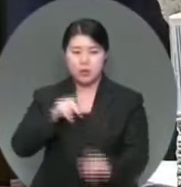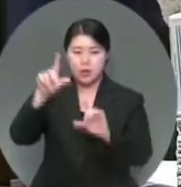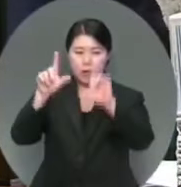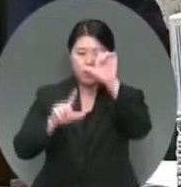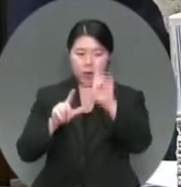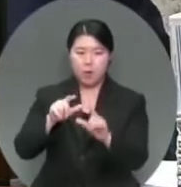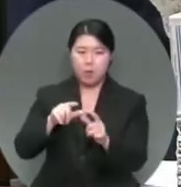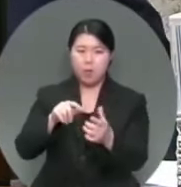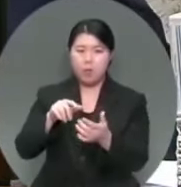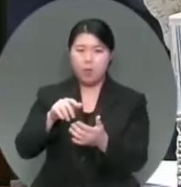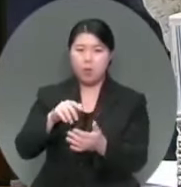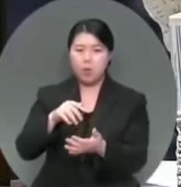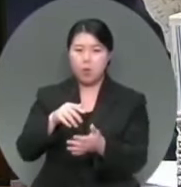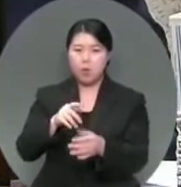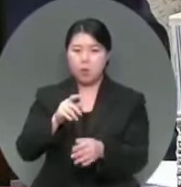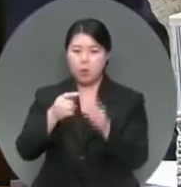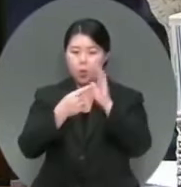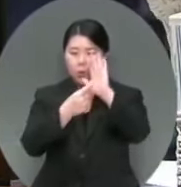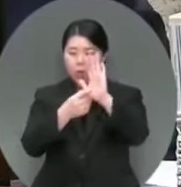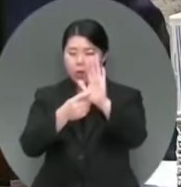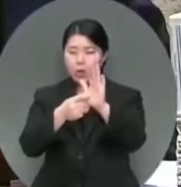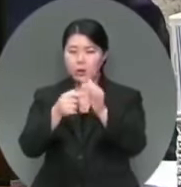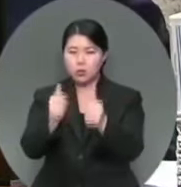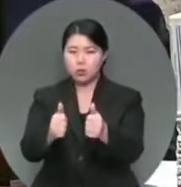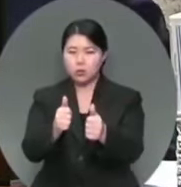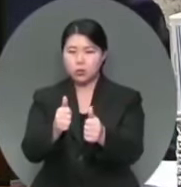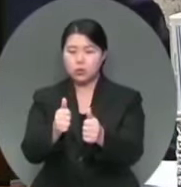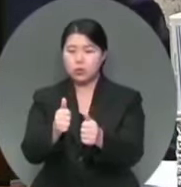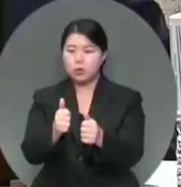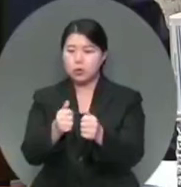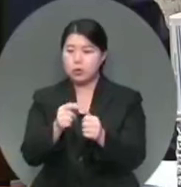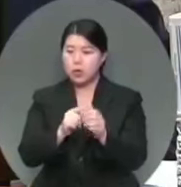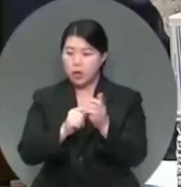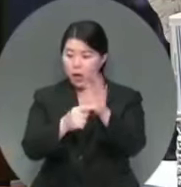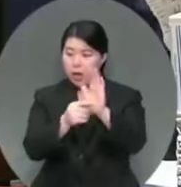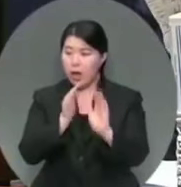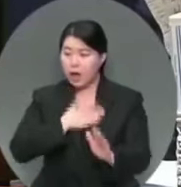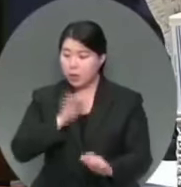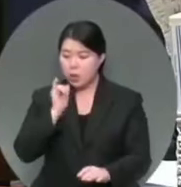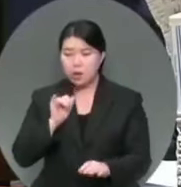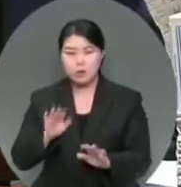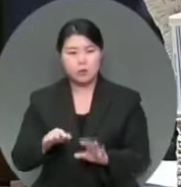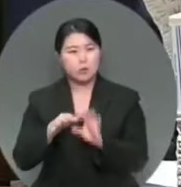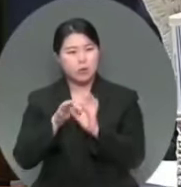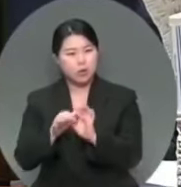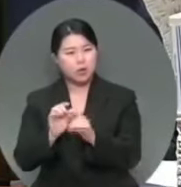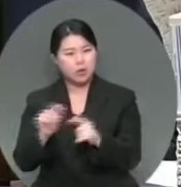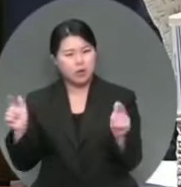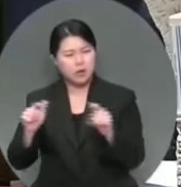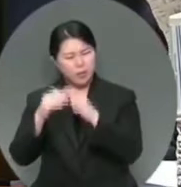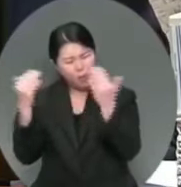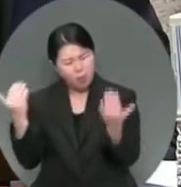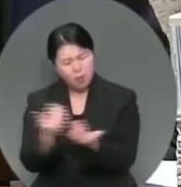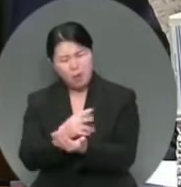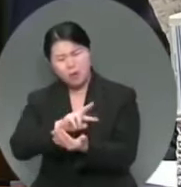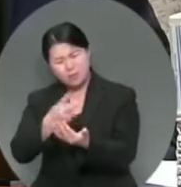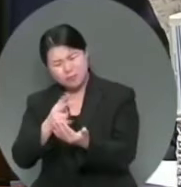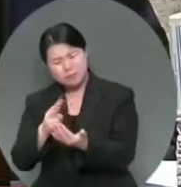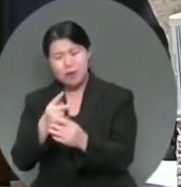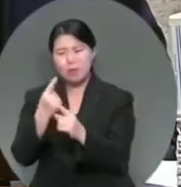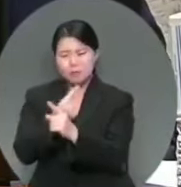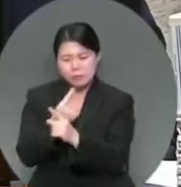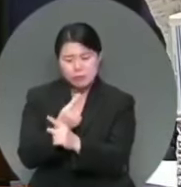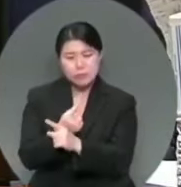냈다고 하는데 알고 계신가요? 그러니까 모형 공개는 지금 다 하고 있는데 그게 관련된 뭐 여러 가지 온갖 변수의